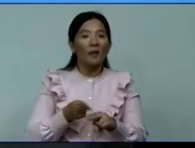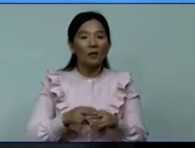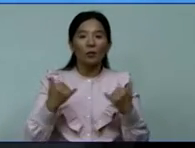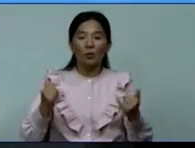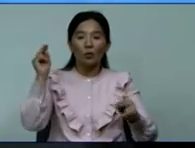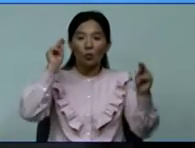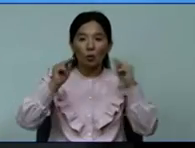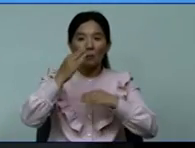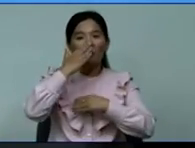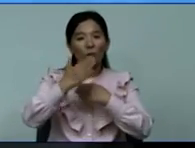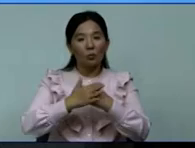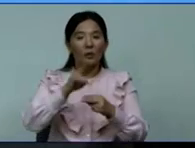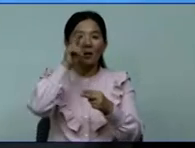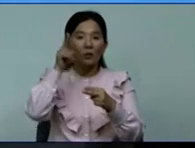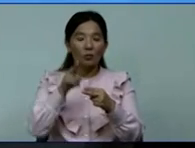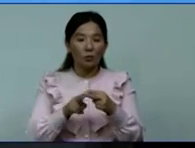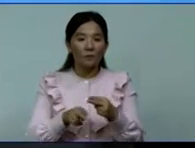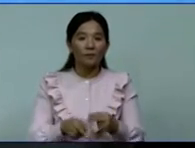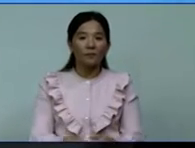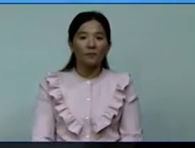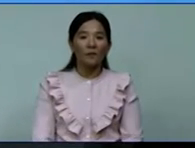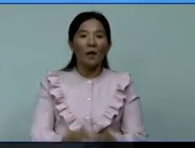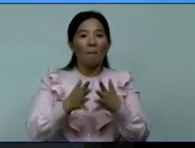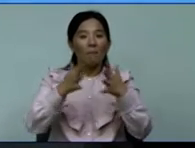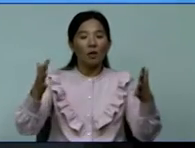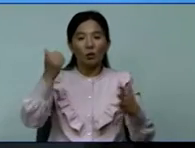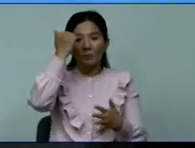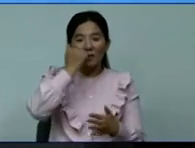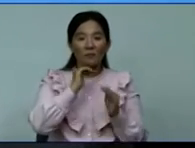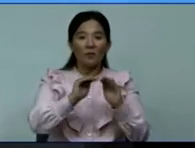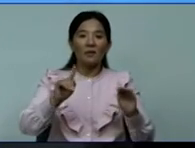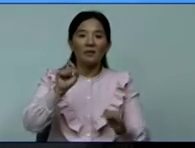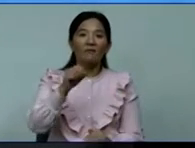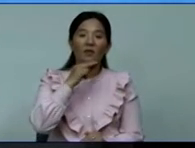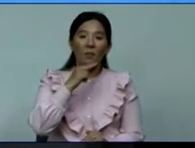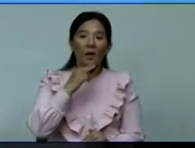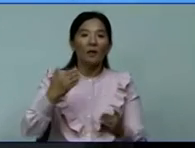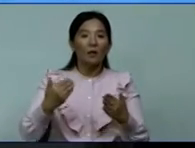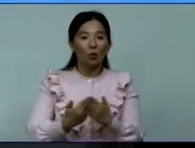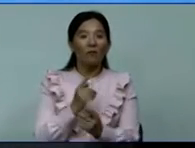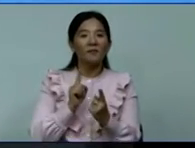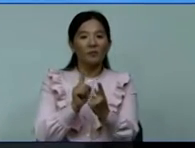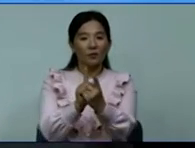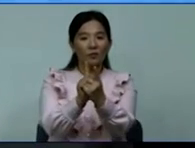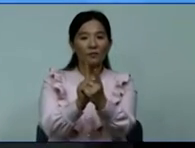урок подошел к концу. Большое спасибо, ребят, за внимание. До новых